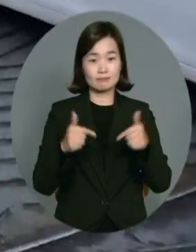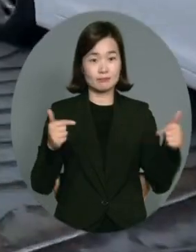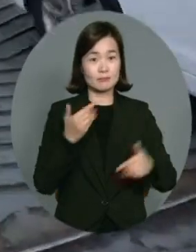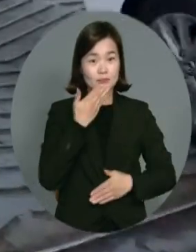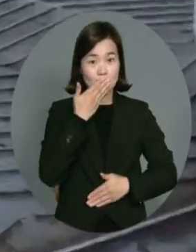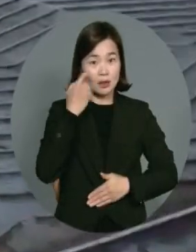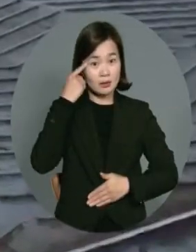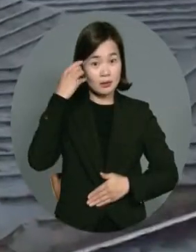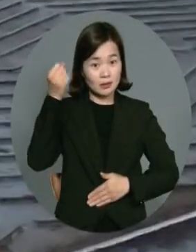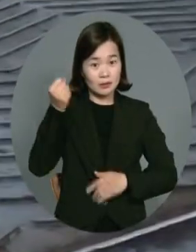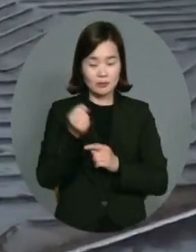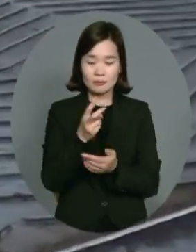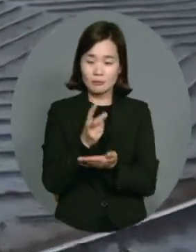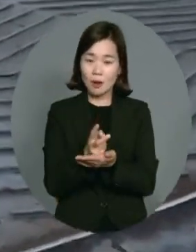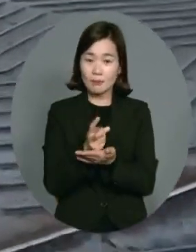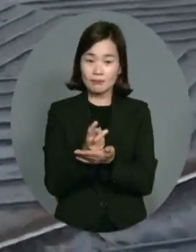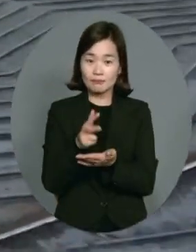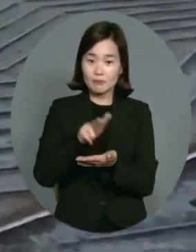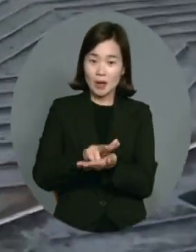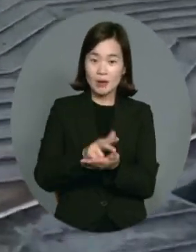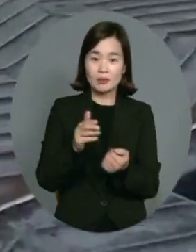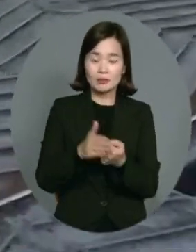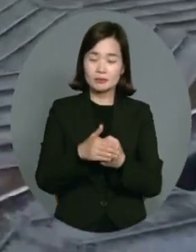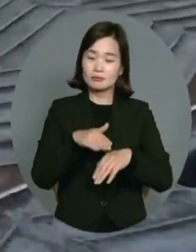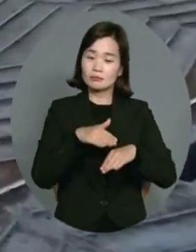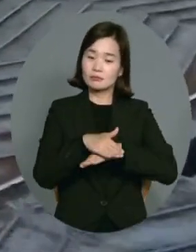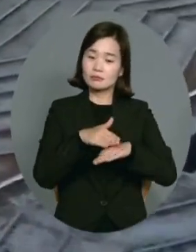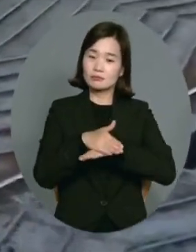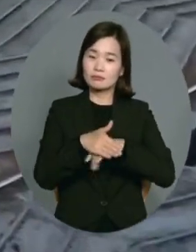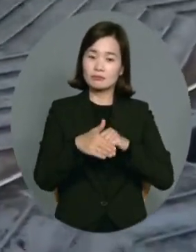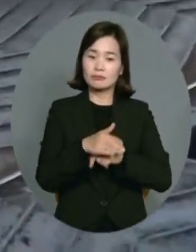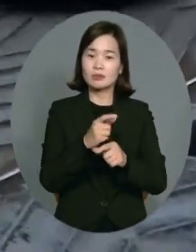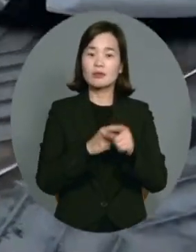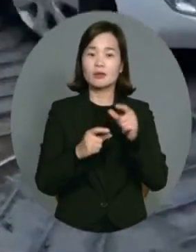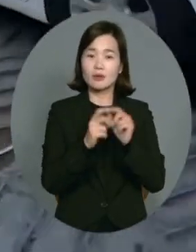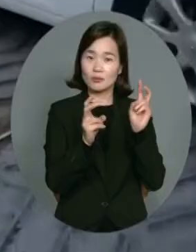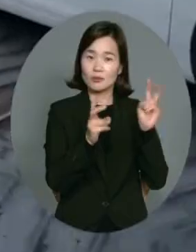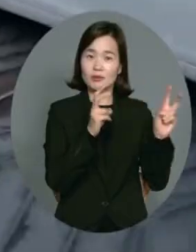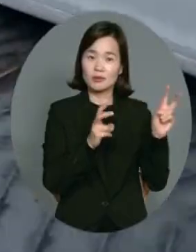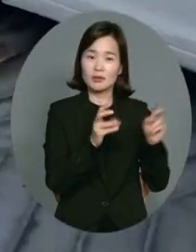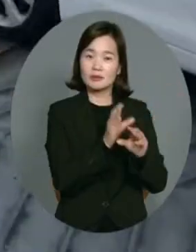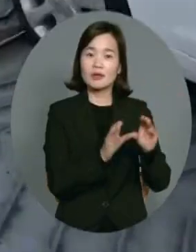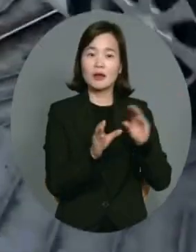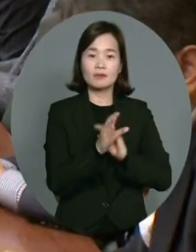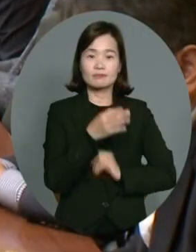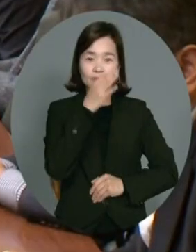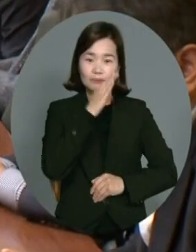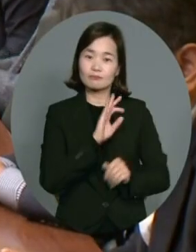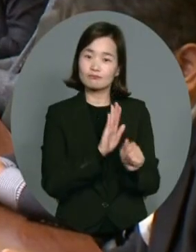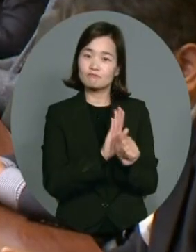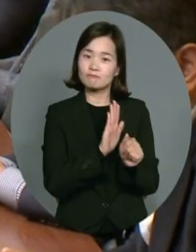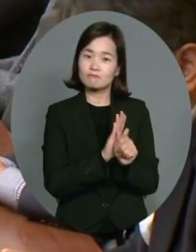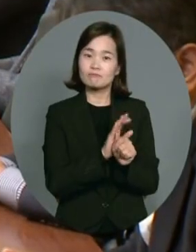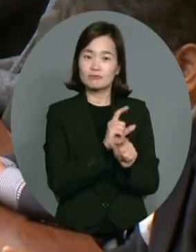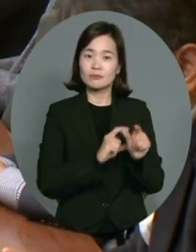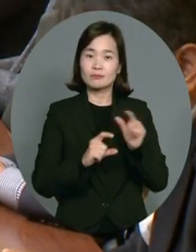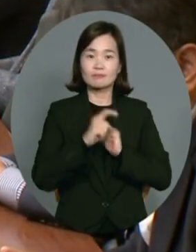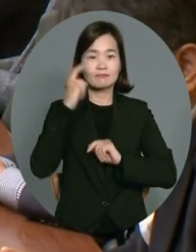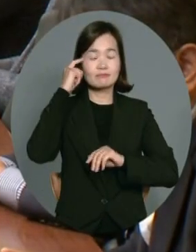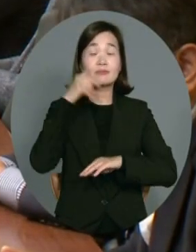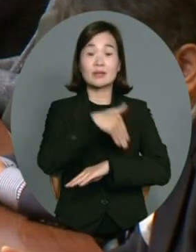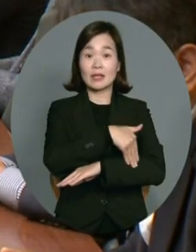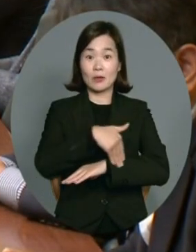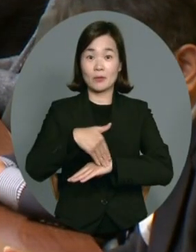판단하고 조르의 재정을 통해 중고차 수출 기업에 대한 인센티브 강화에 나설 계획입니다 MBC 뉴스